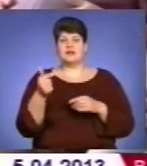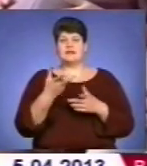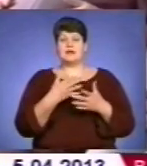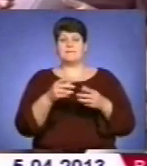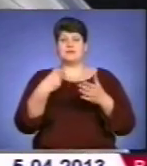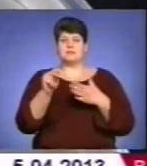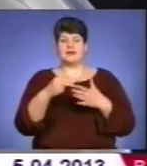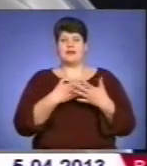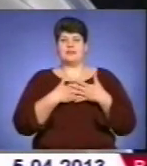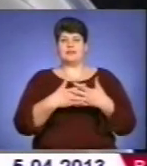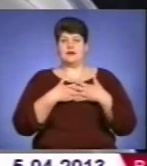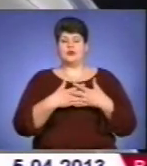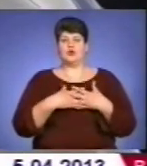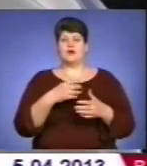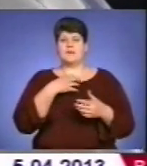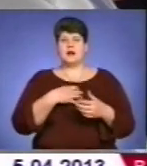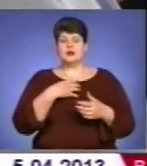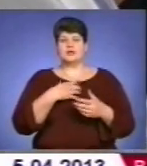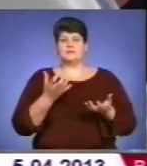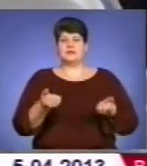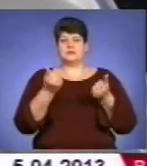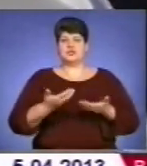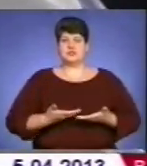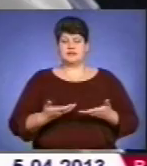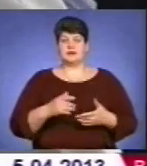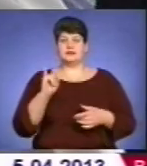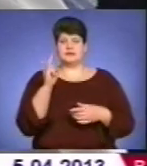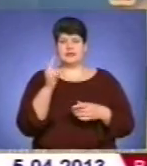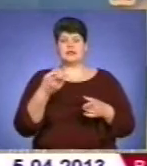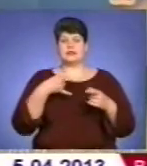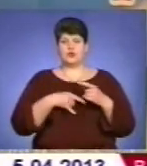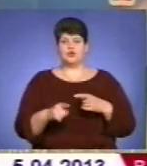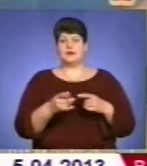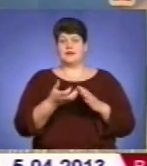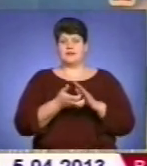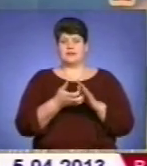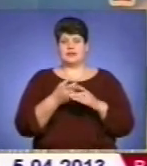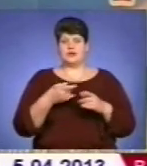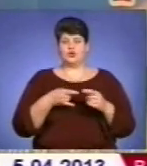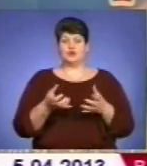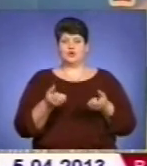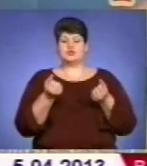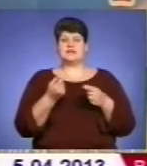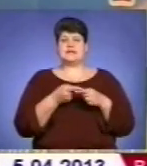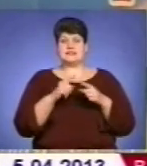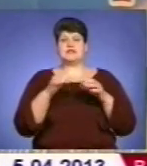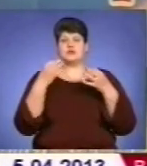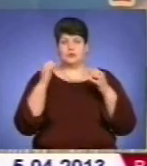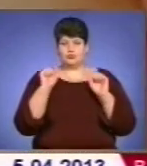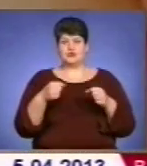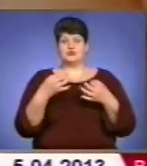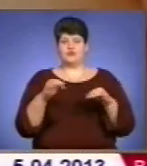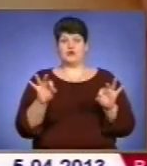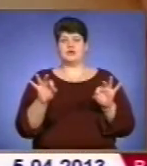дихального апарату для підтримки життя немовлят, які народжуються недоношеними. Це дозволить створити на базі пологового відділення